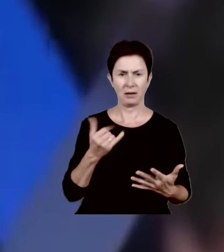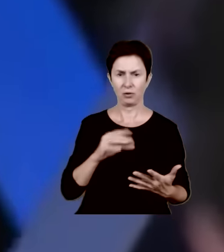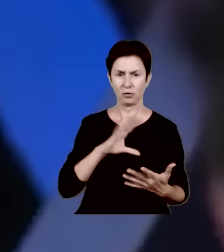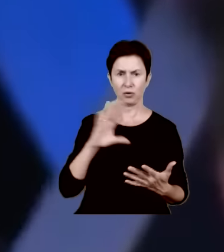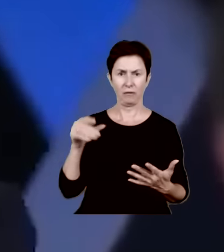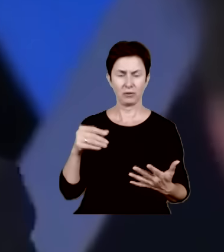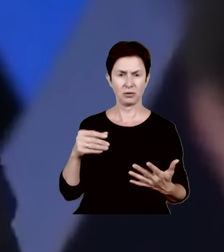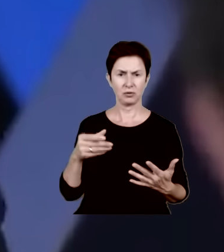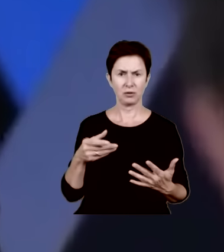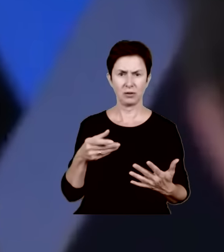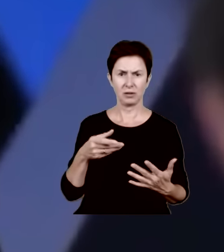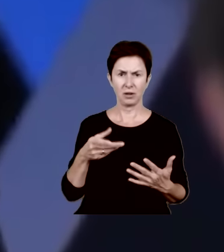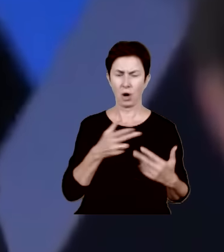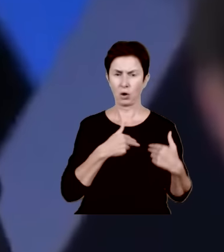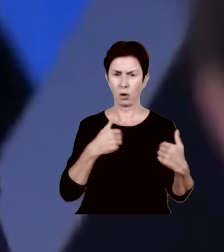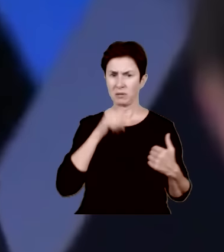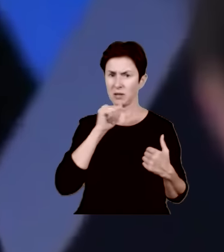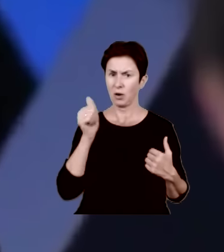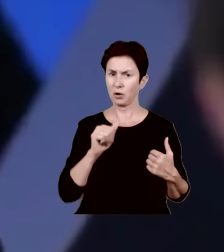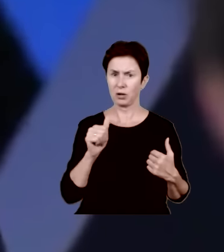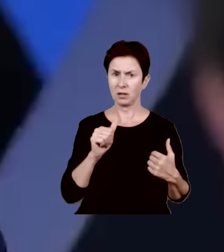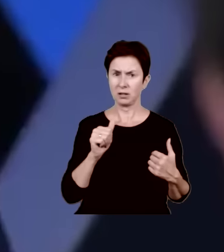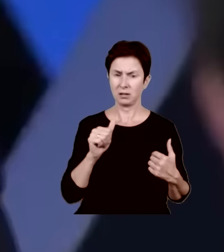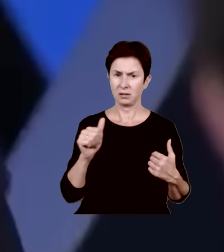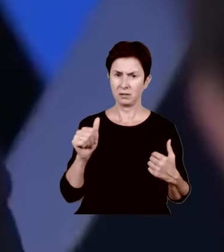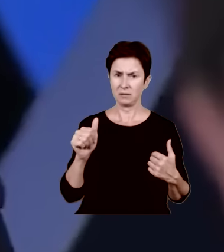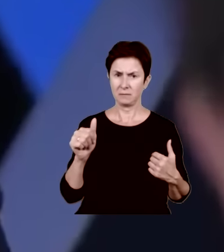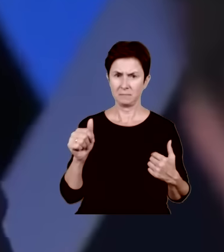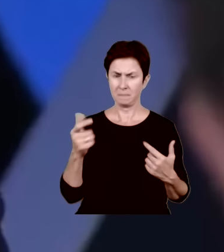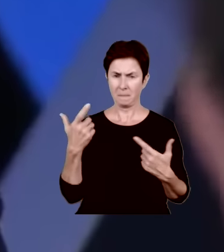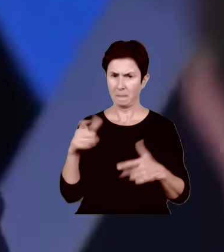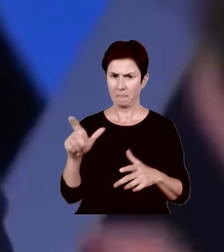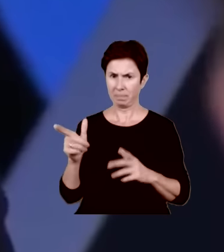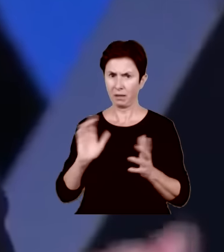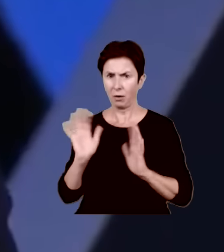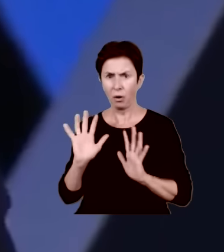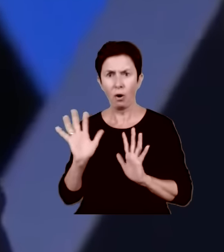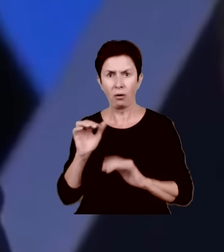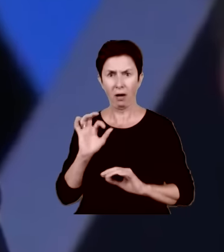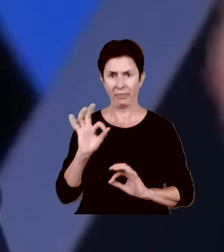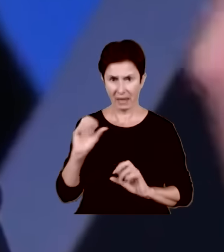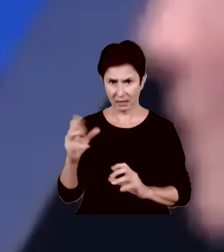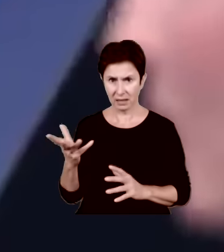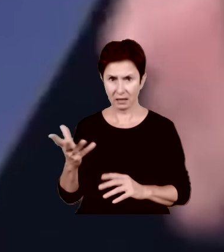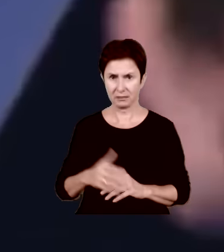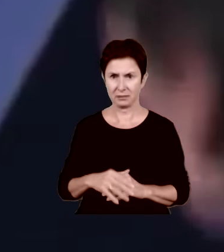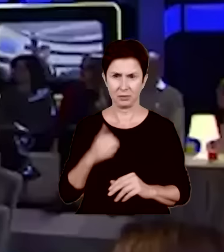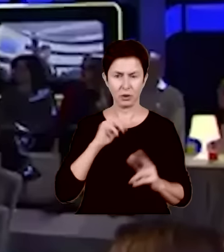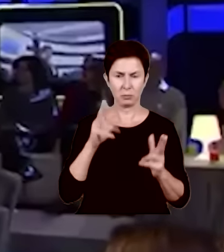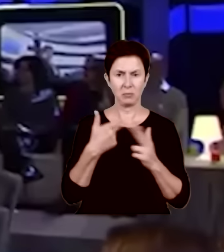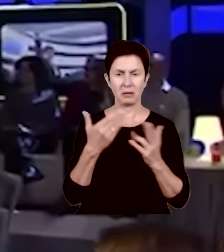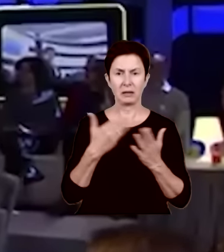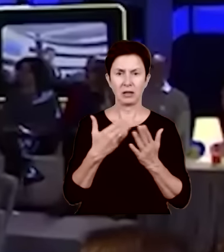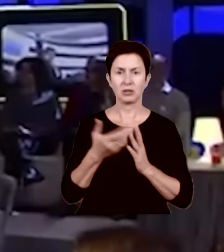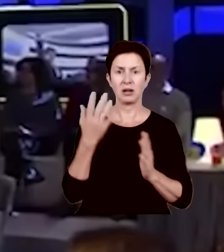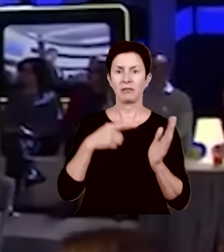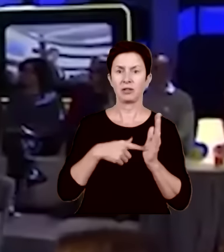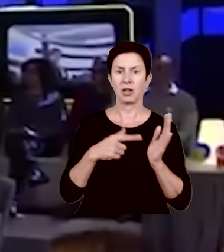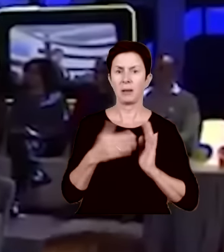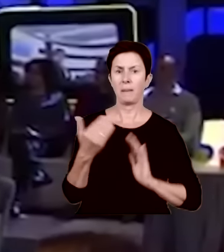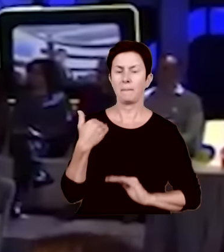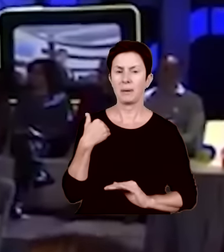wtedy Komisja Europejska i Europa nie pochylała się z troską, a w tej chwili się pochyla, tak? A ja odpowiem panu dlaczego. Dlatego, że wtedy jeszcze istniało coś takiego,